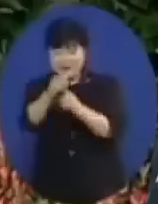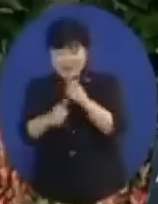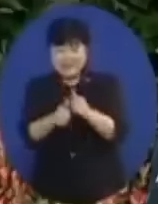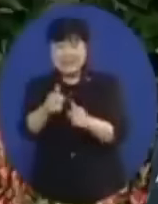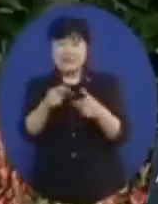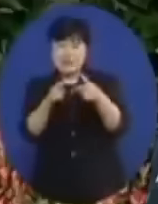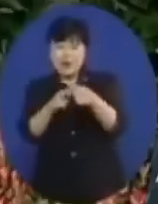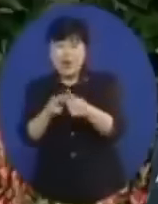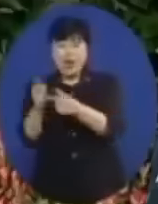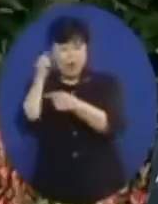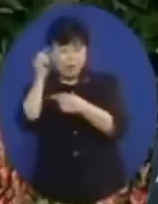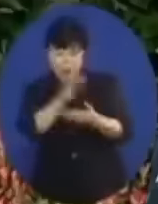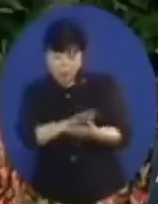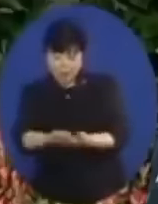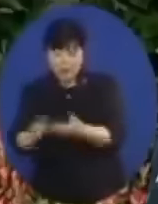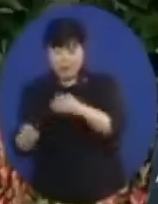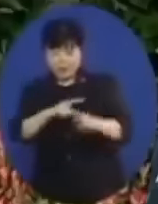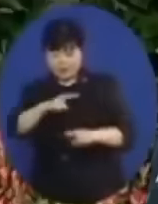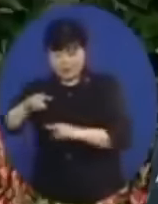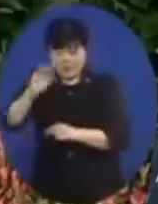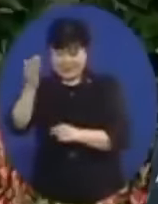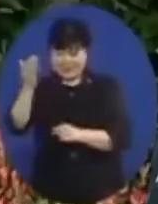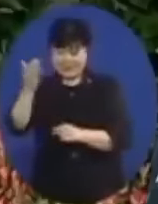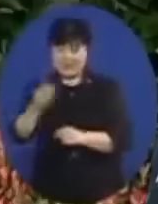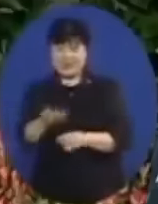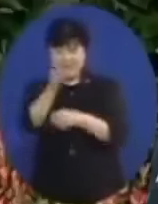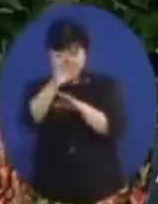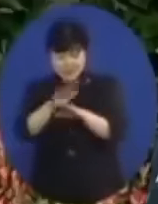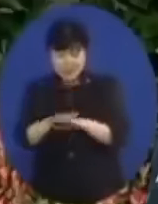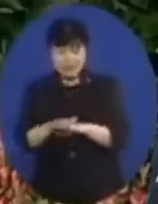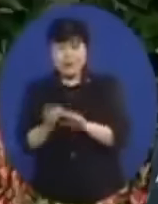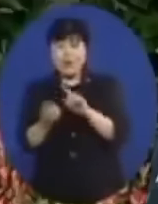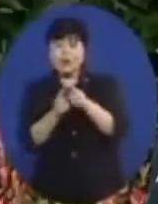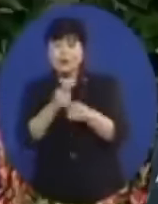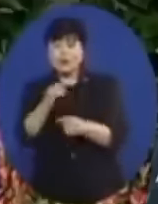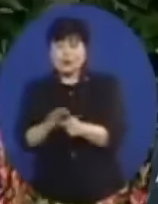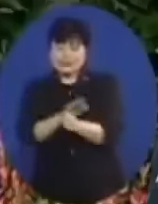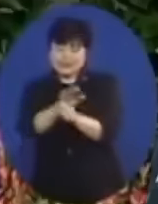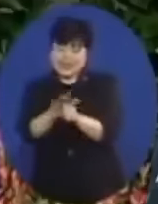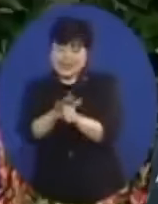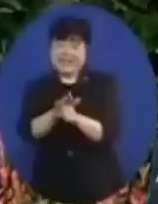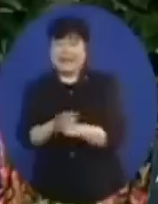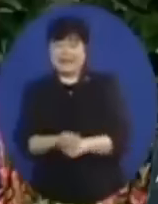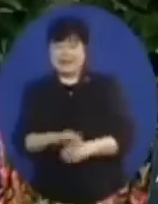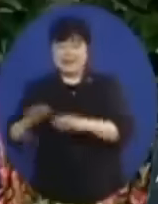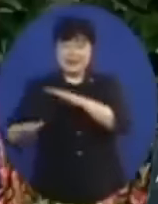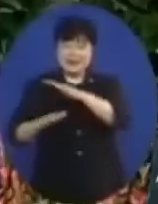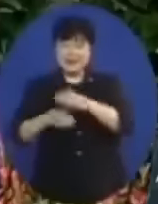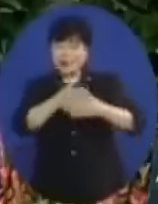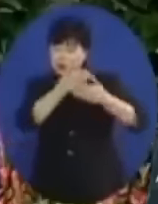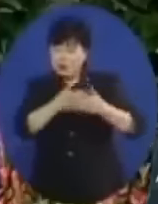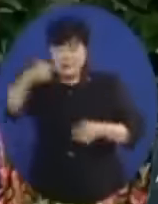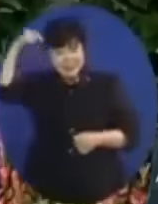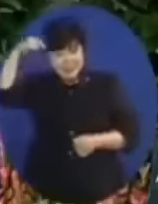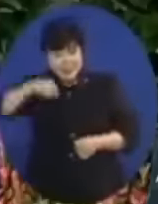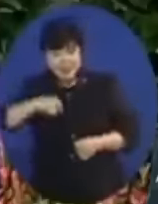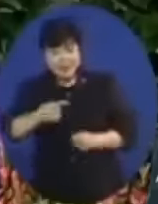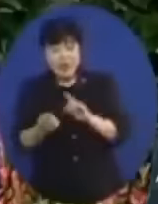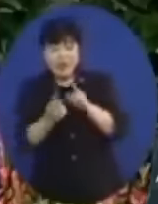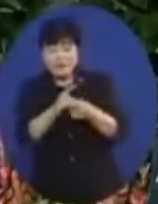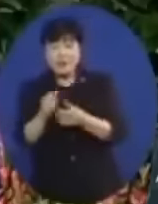하나님과 화평을 누리게 되었습니다. 성도 상호와는 사랑 안에서 가장 귀히 여기며